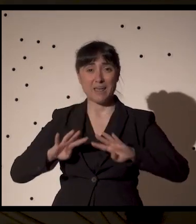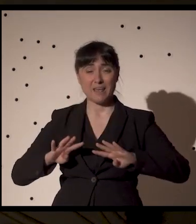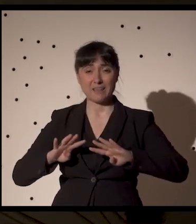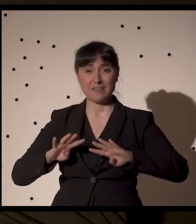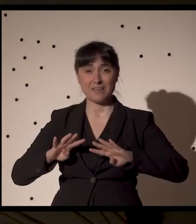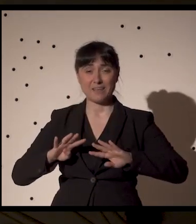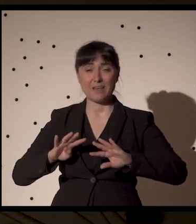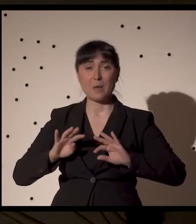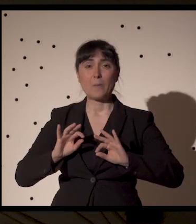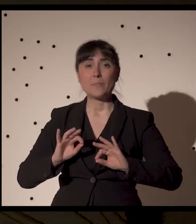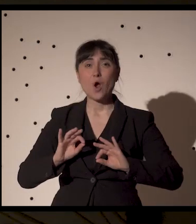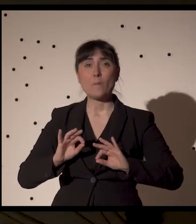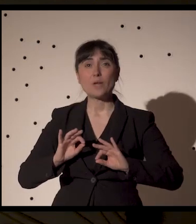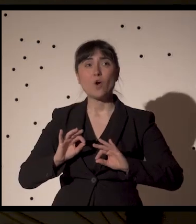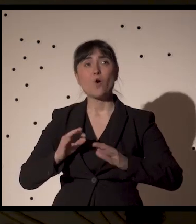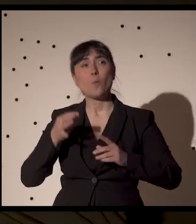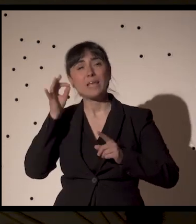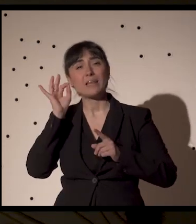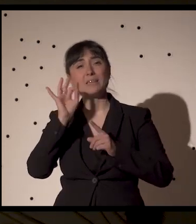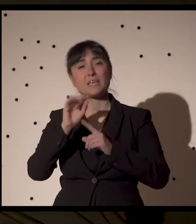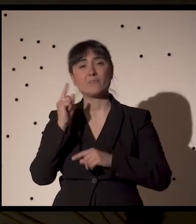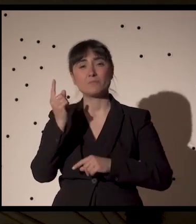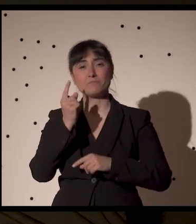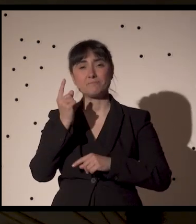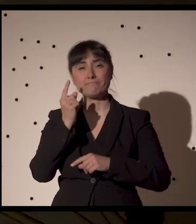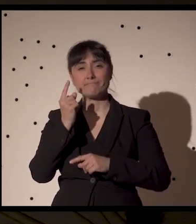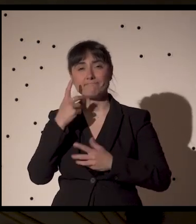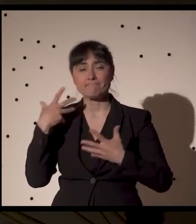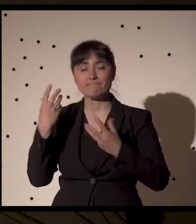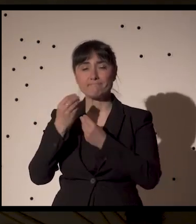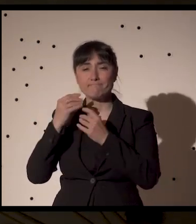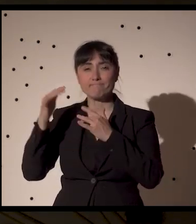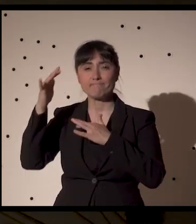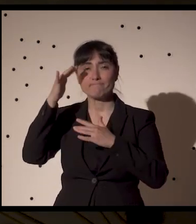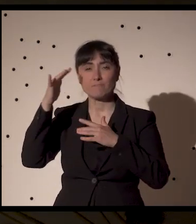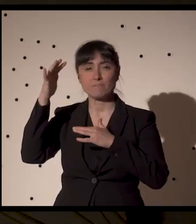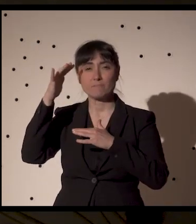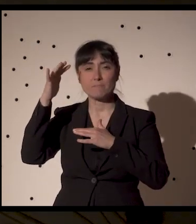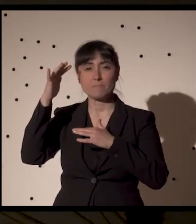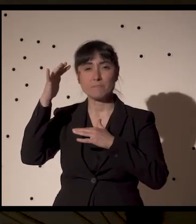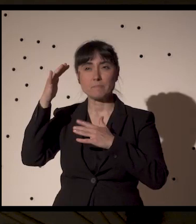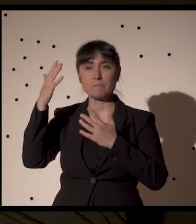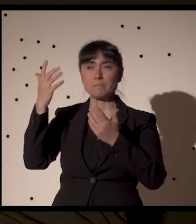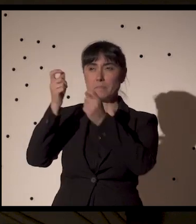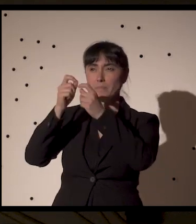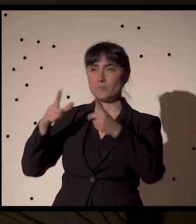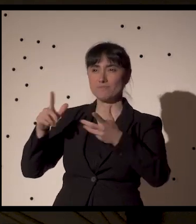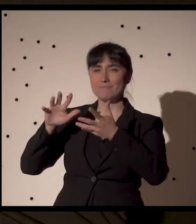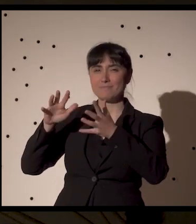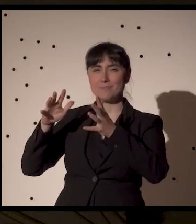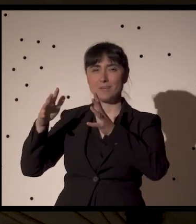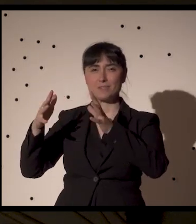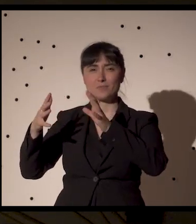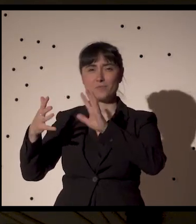è incentrata su una riflessione intorno alle trasformazioni che l'immaginario ha avuto Urbano ha avuto in questi ultimi tempi